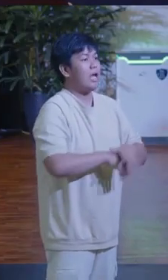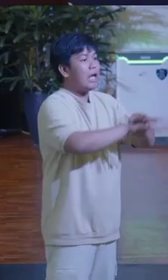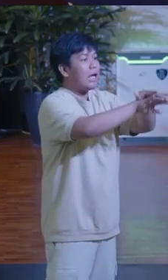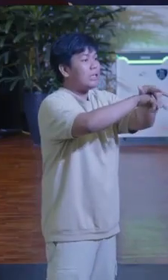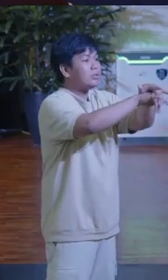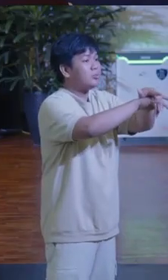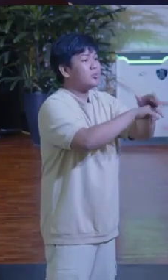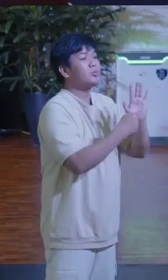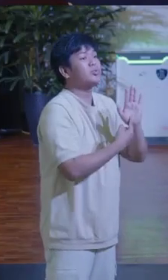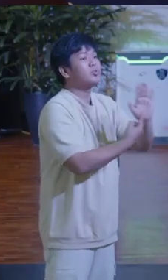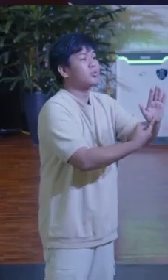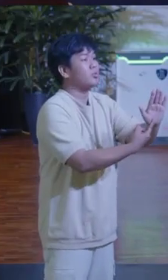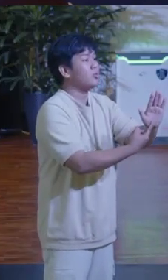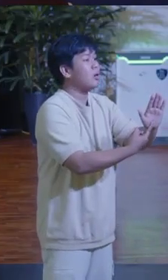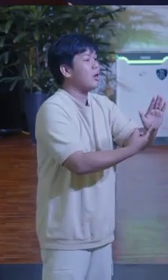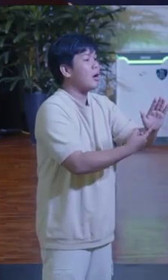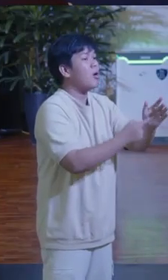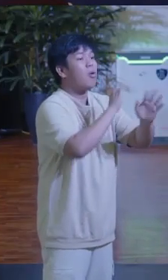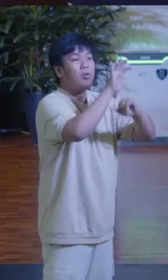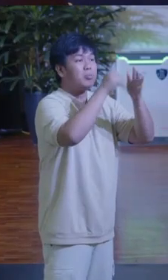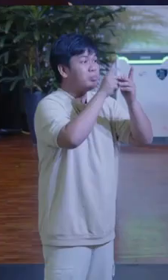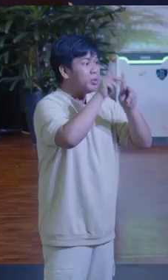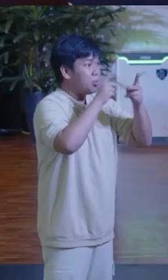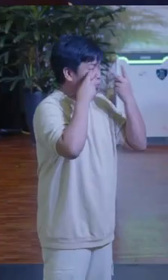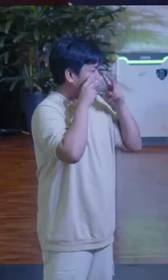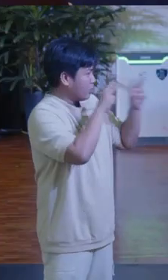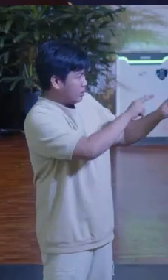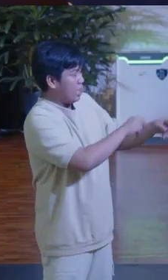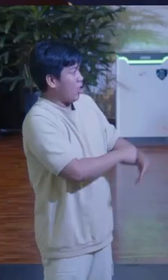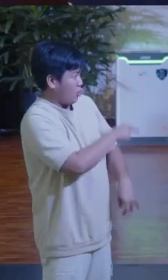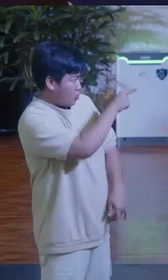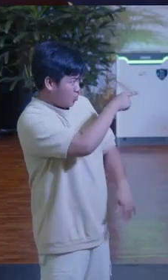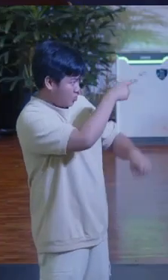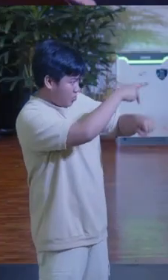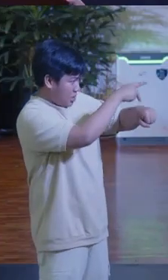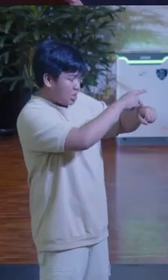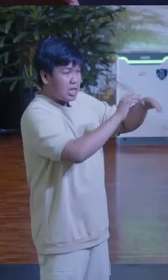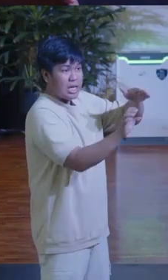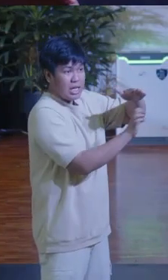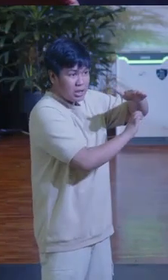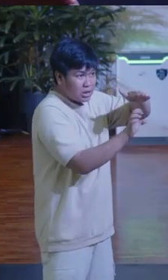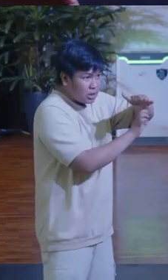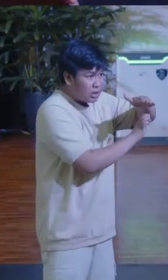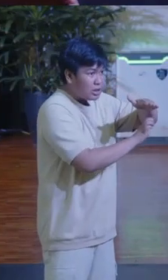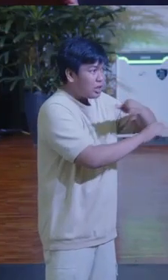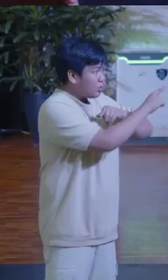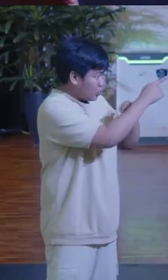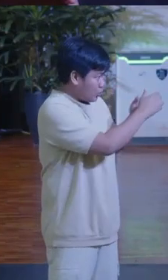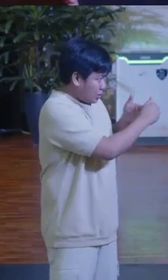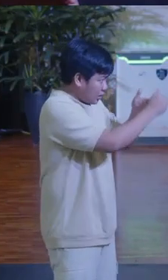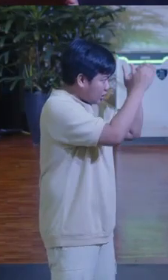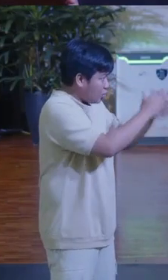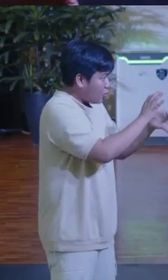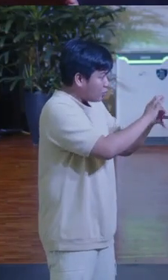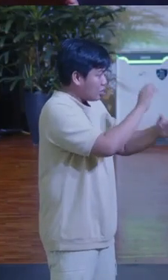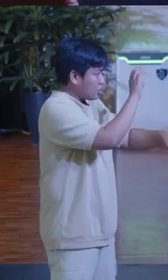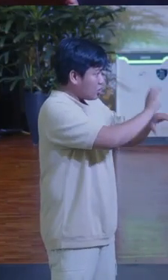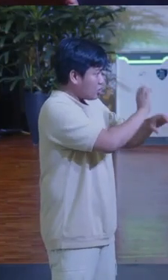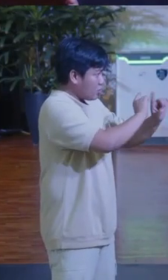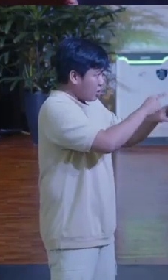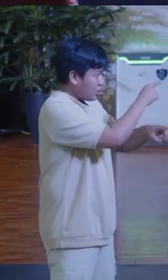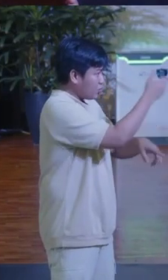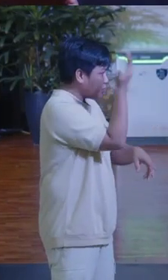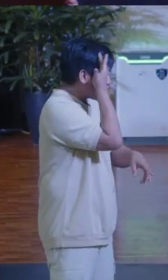ito, dahil elder si Peter, baka 1 Timothy chapter